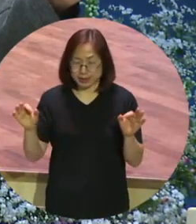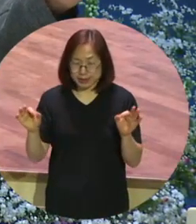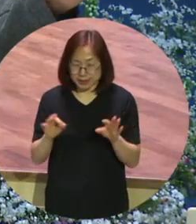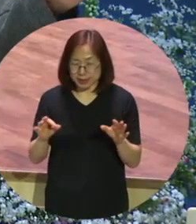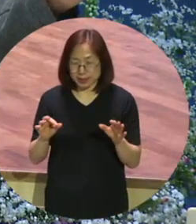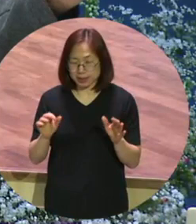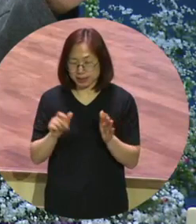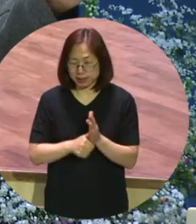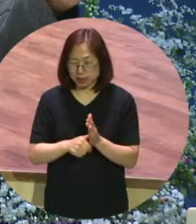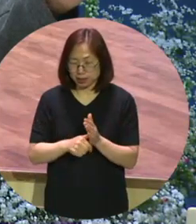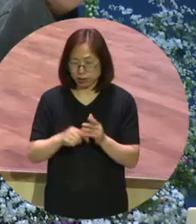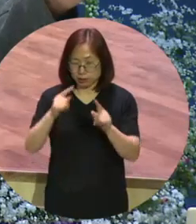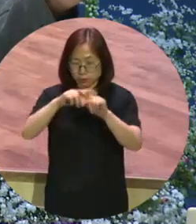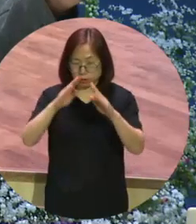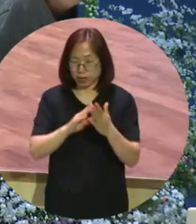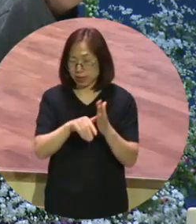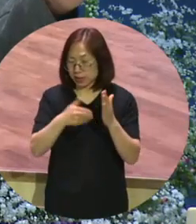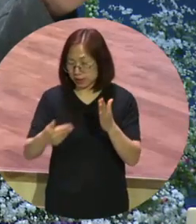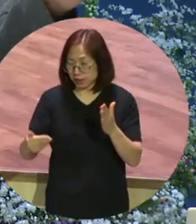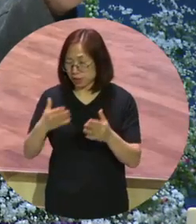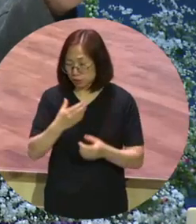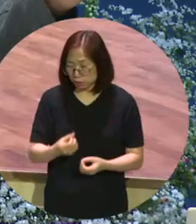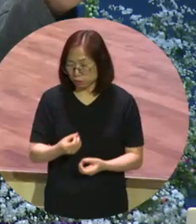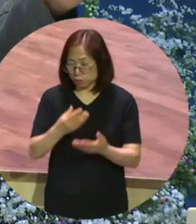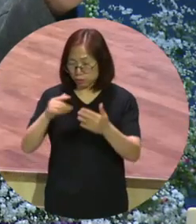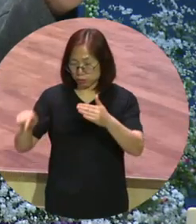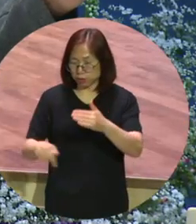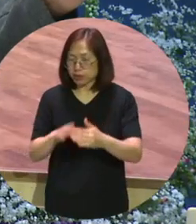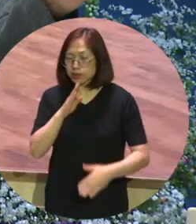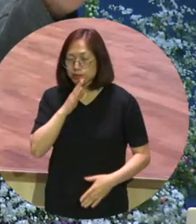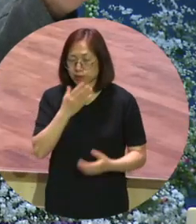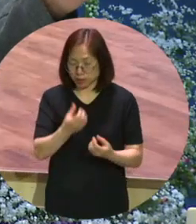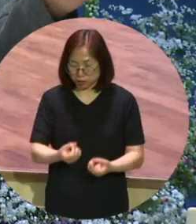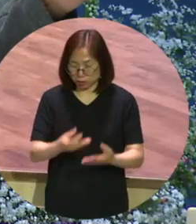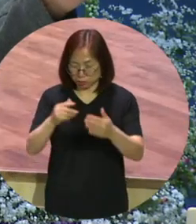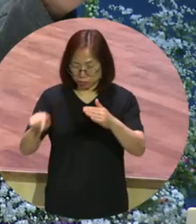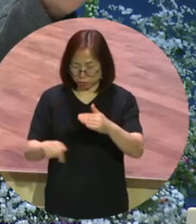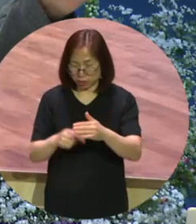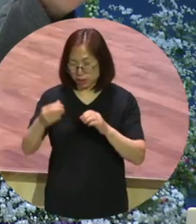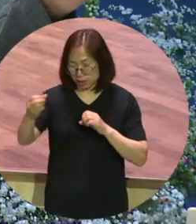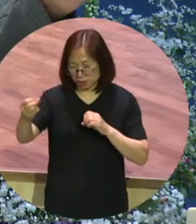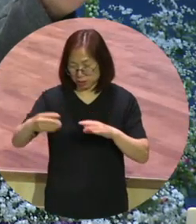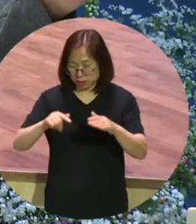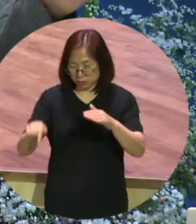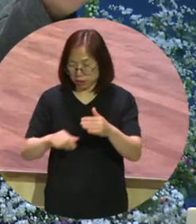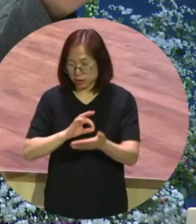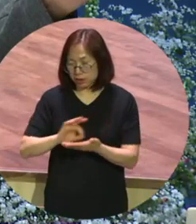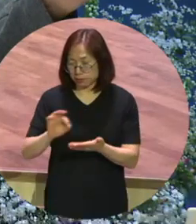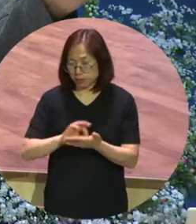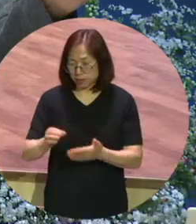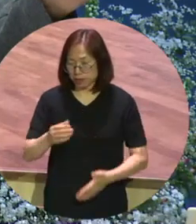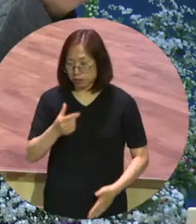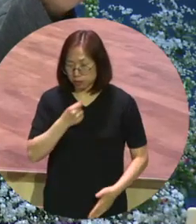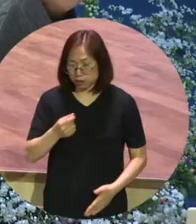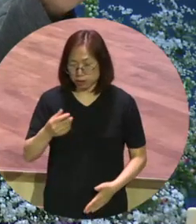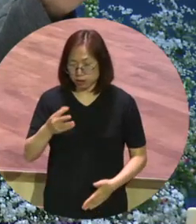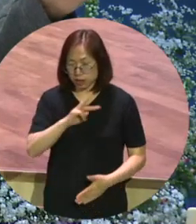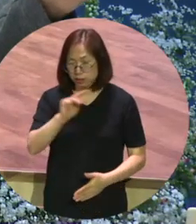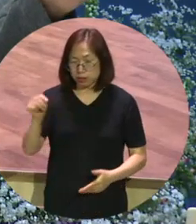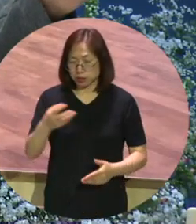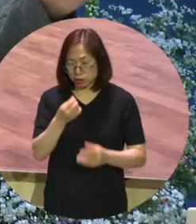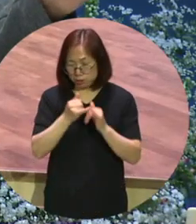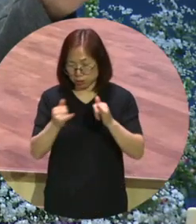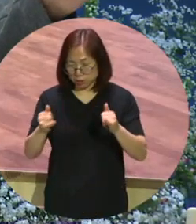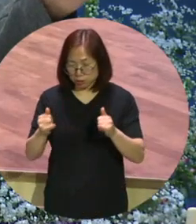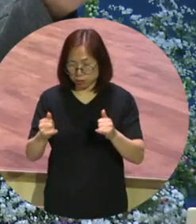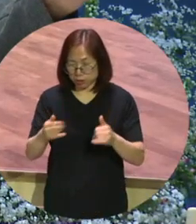속에, 본당 시대의 축복 속에, 참된 축복 속에, 응답 속에 쓰임받길 원하는 이혼의 모든 성도들과 오늘